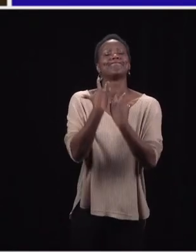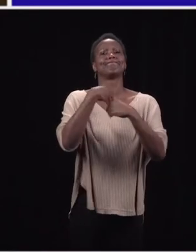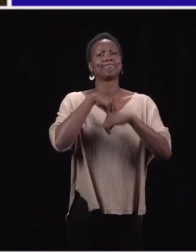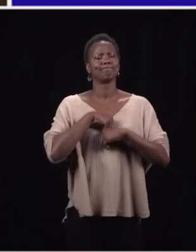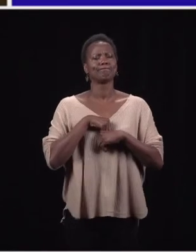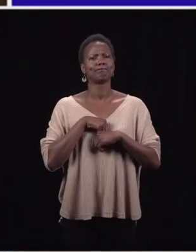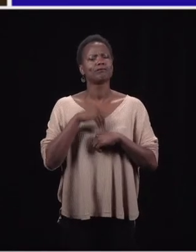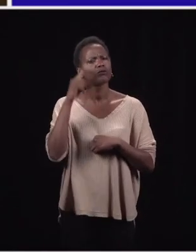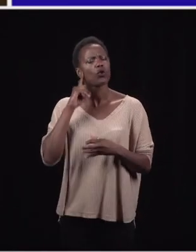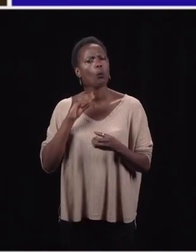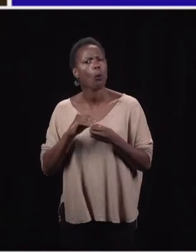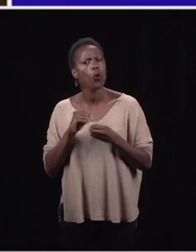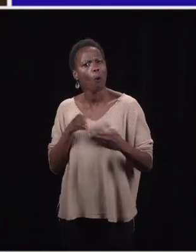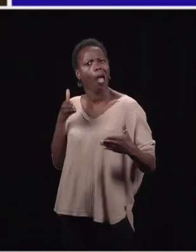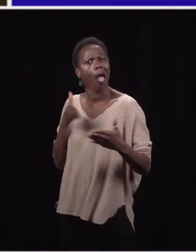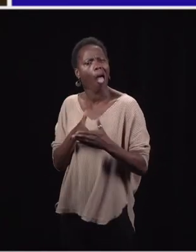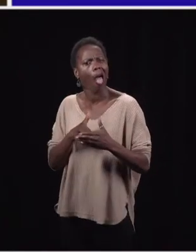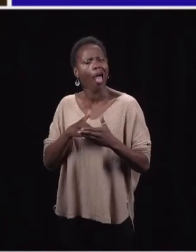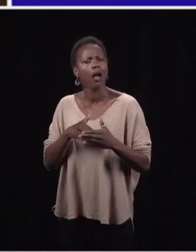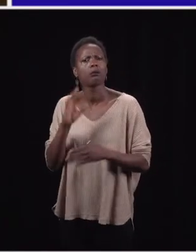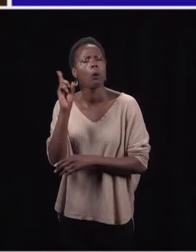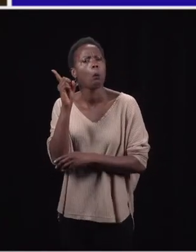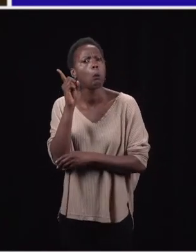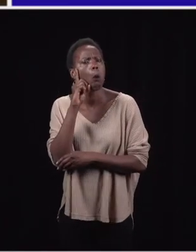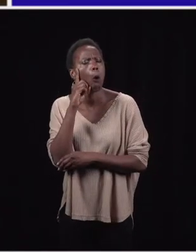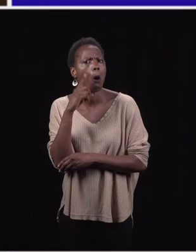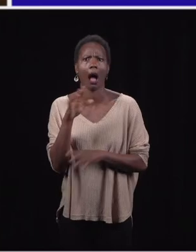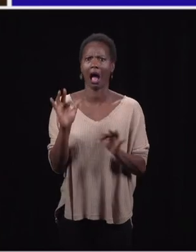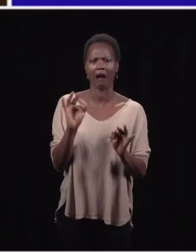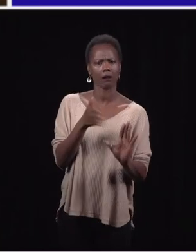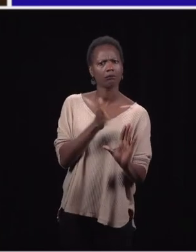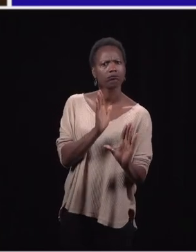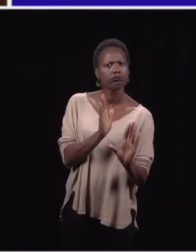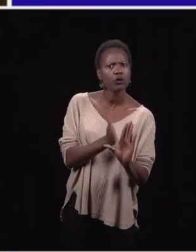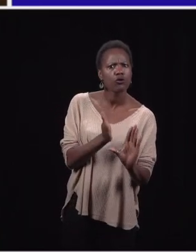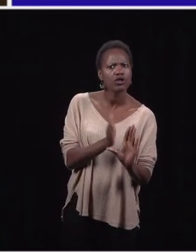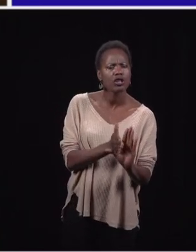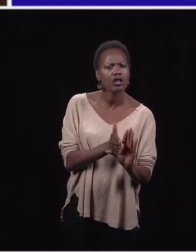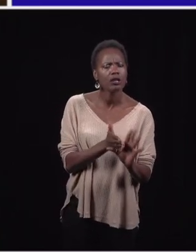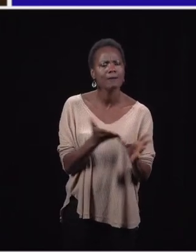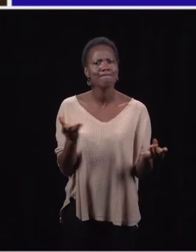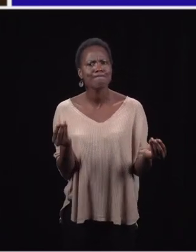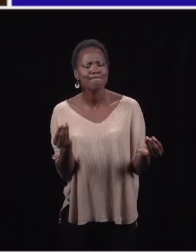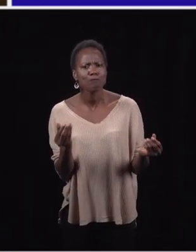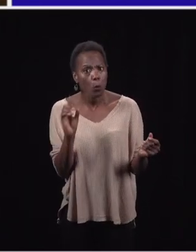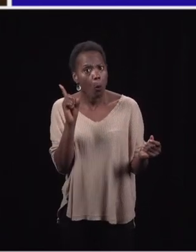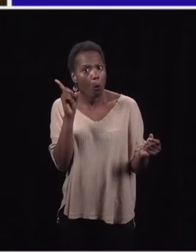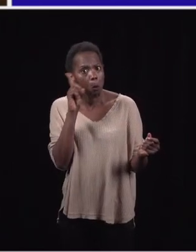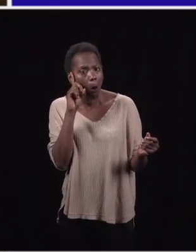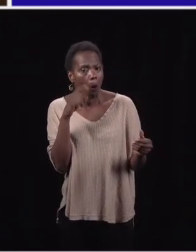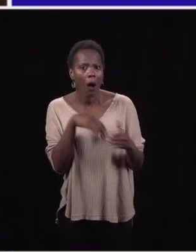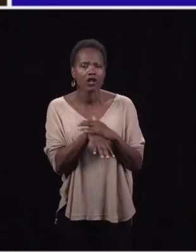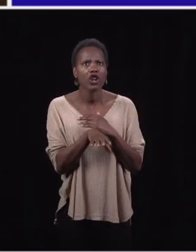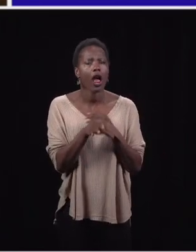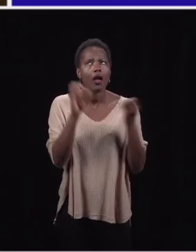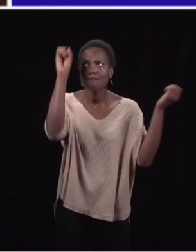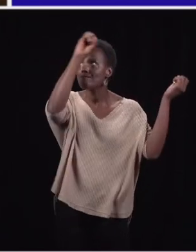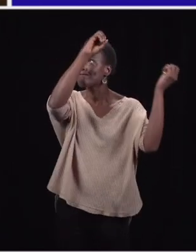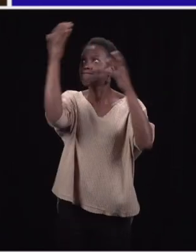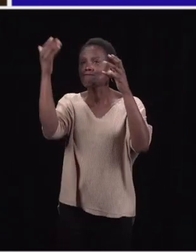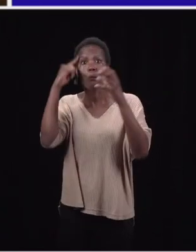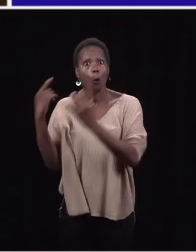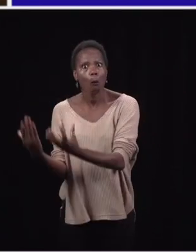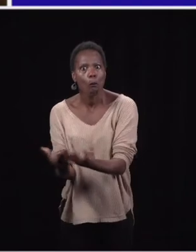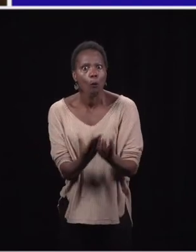qu'il reste des freins est-ce que c'est d'ordre psychologique qu'est-ce qui fait que parfois dans l'imaginaire collectif